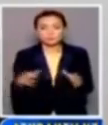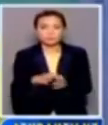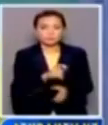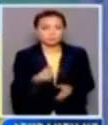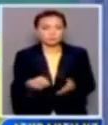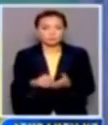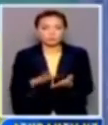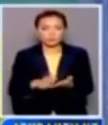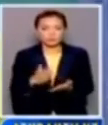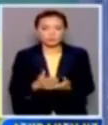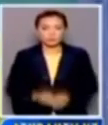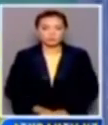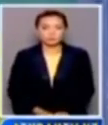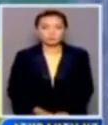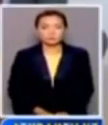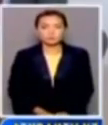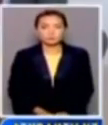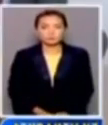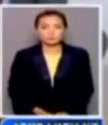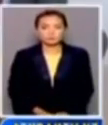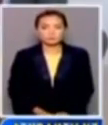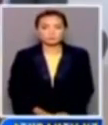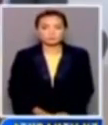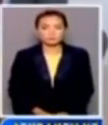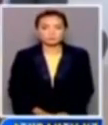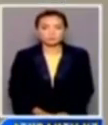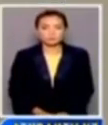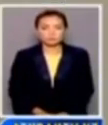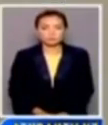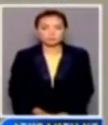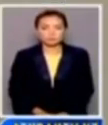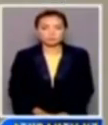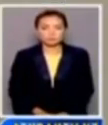мүшелері бекітілді. Қымбат Дайырқызы, Жанас Қошырбаев, Атырау телеарнасы, Қызылқоға ауданынан.